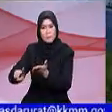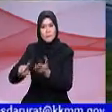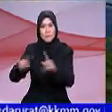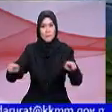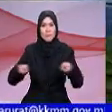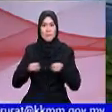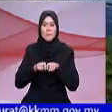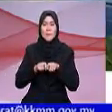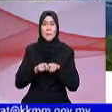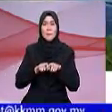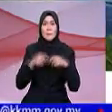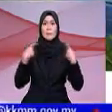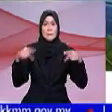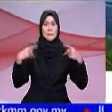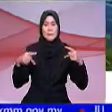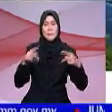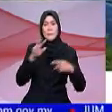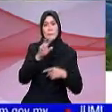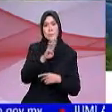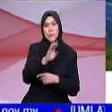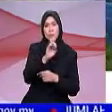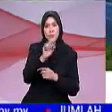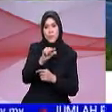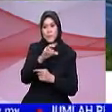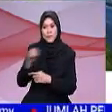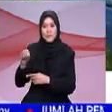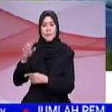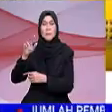di peringkat borong dan runcit termasuk di